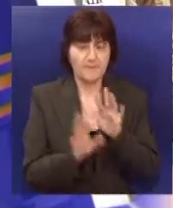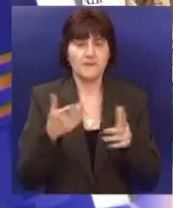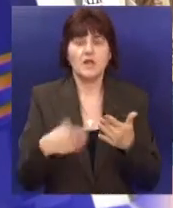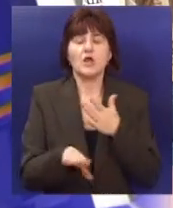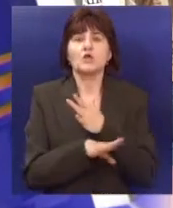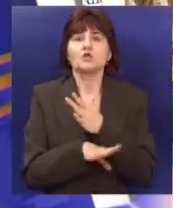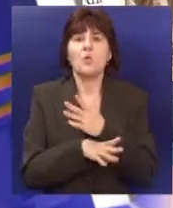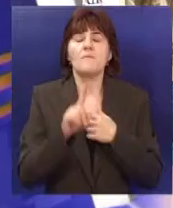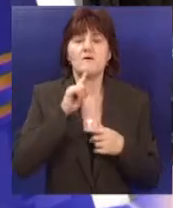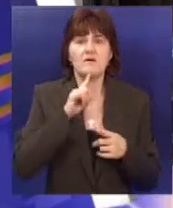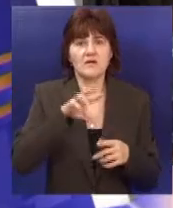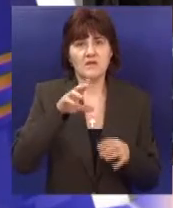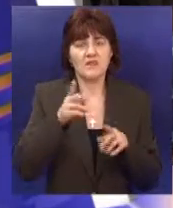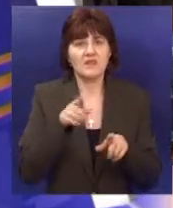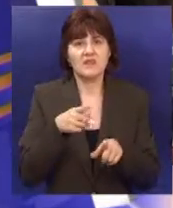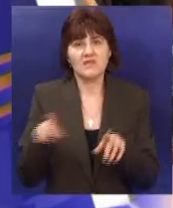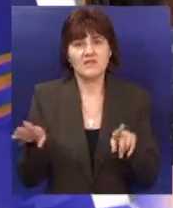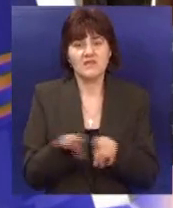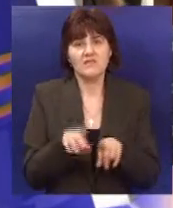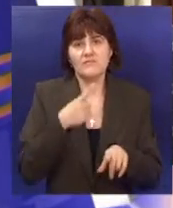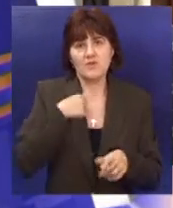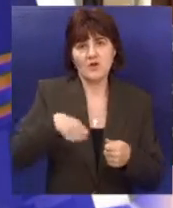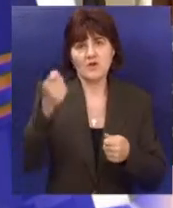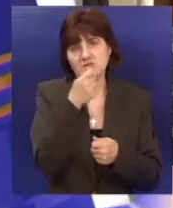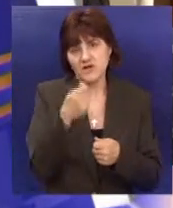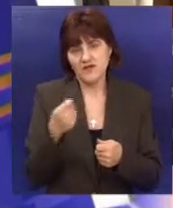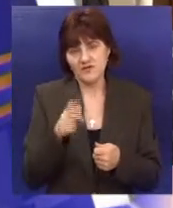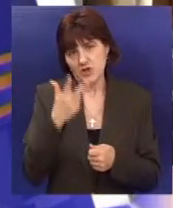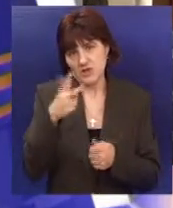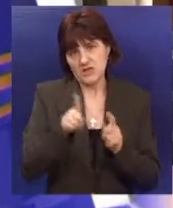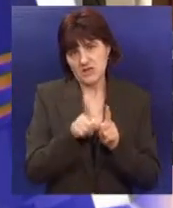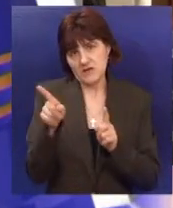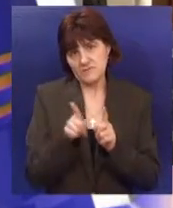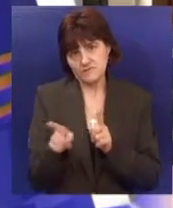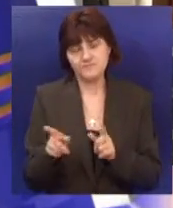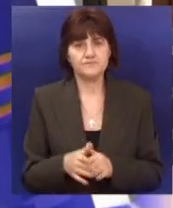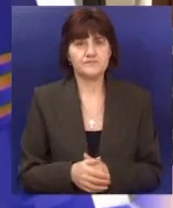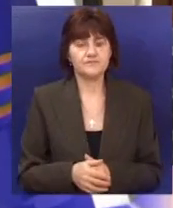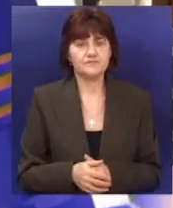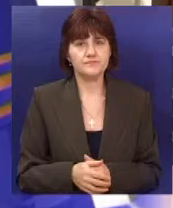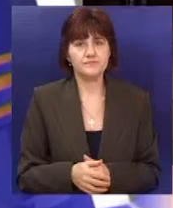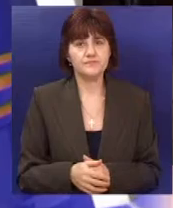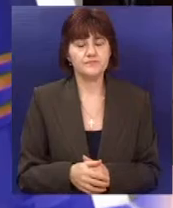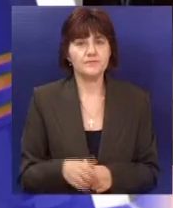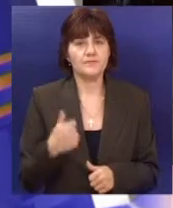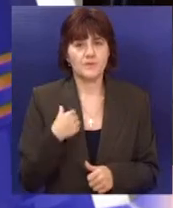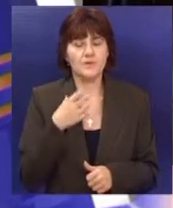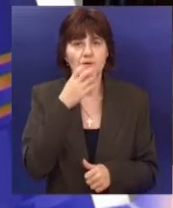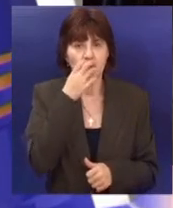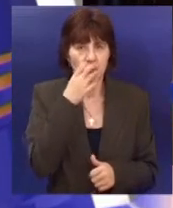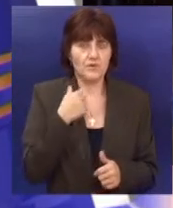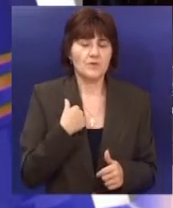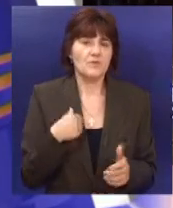šumarstvo i obradu drveta 3 odjeljenja, isto kao i za grafičarstvo. Imali smo nameru da pokažemo